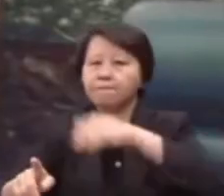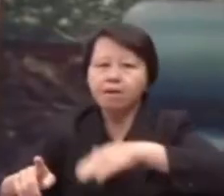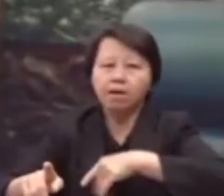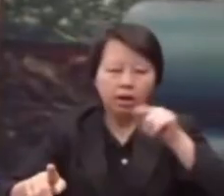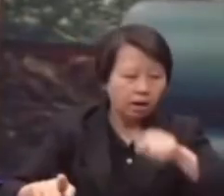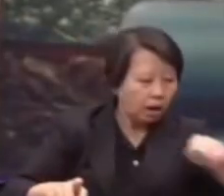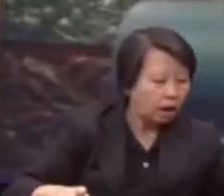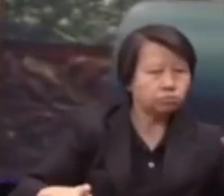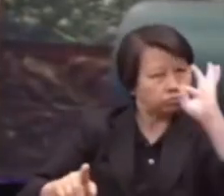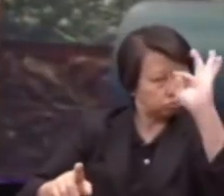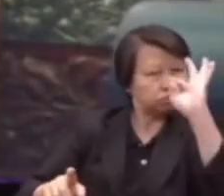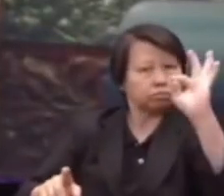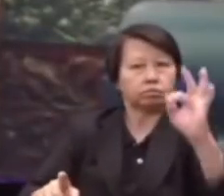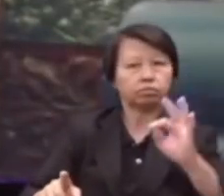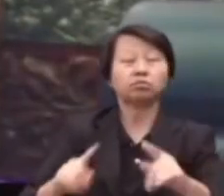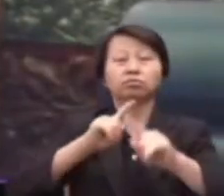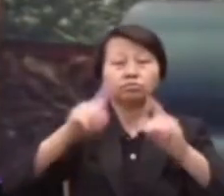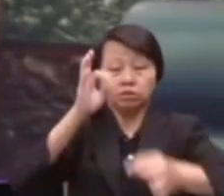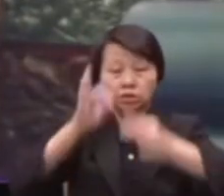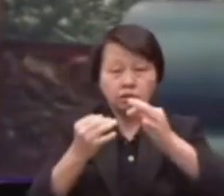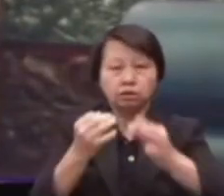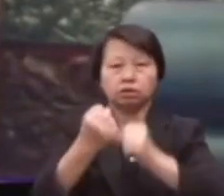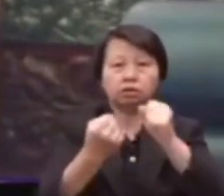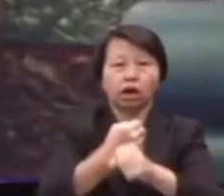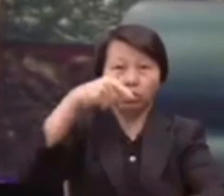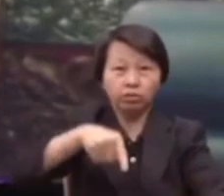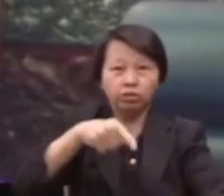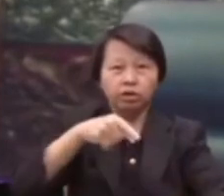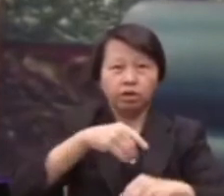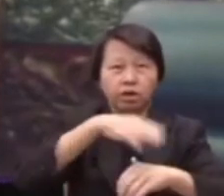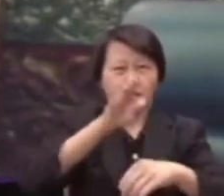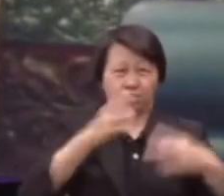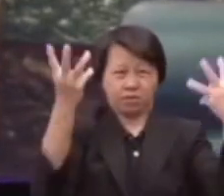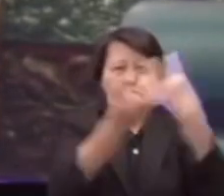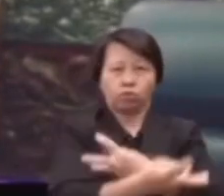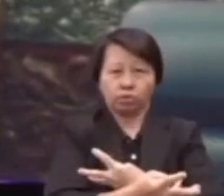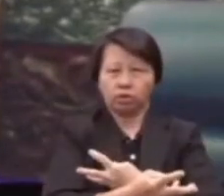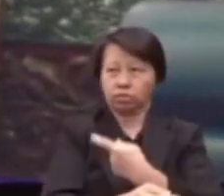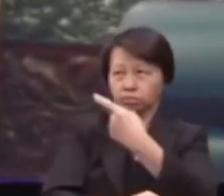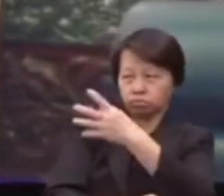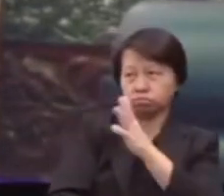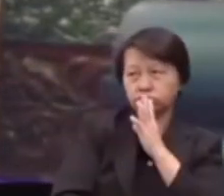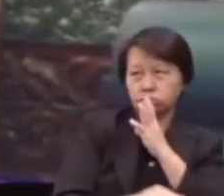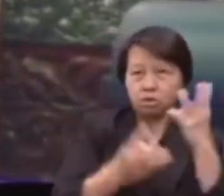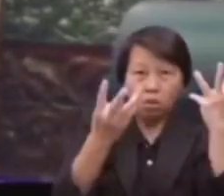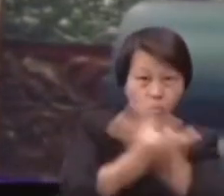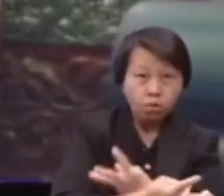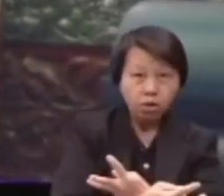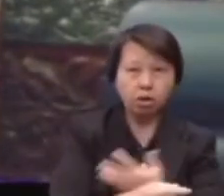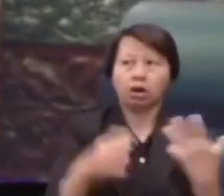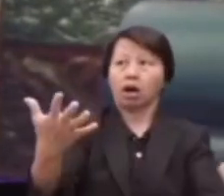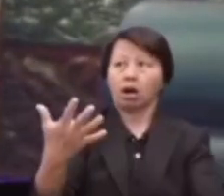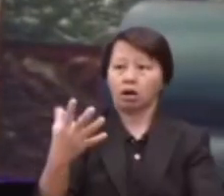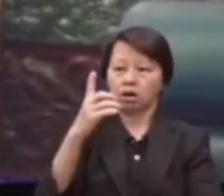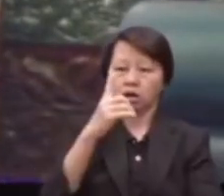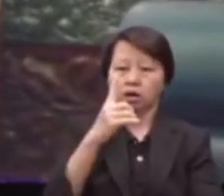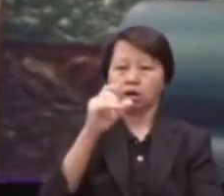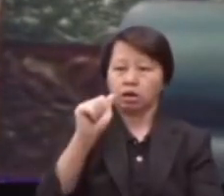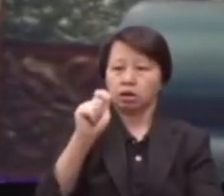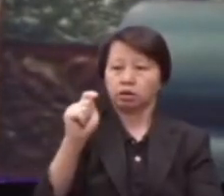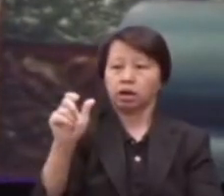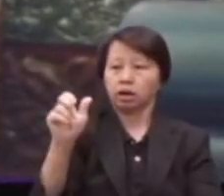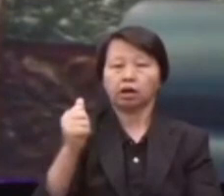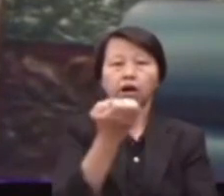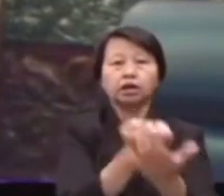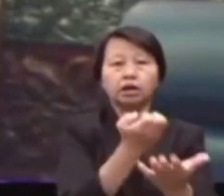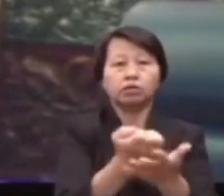mengatakan bahawa keadaan pada tahun ini akan menjadi lebih teruk daripada sebelum ini, data-data ekonomi yang